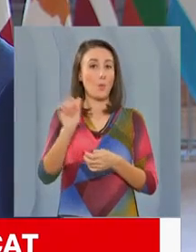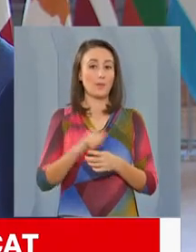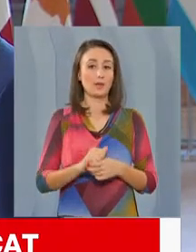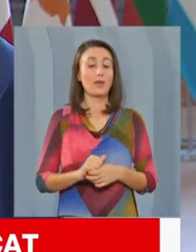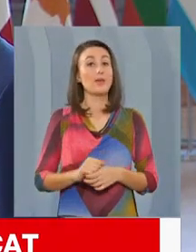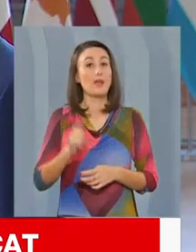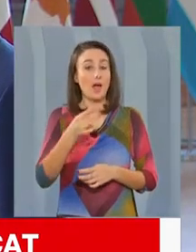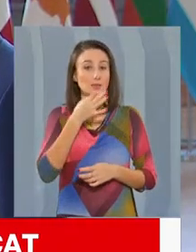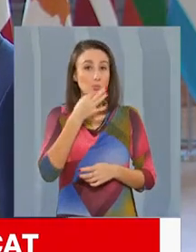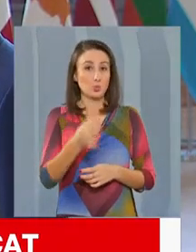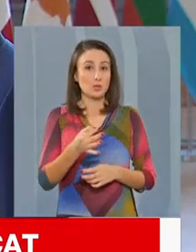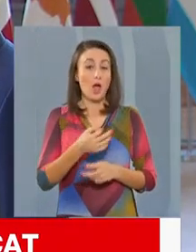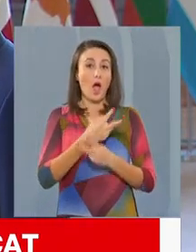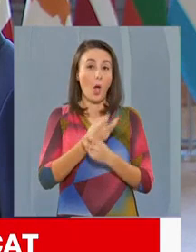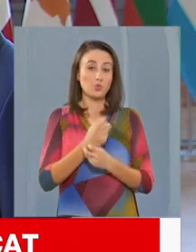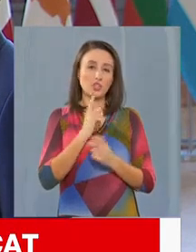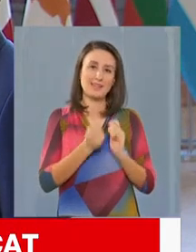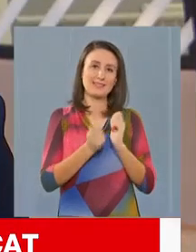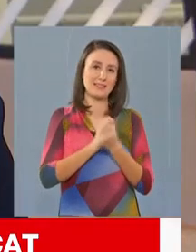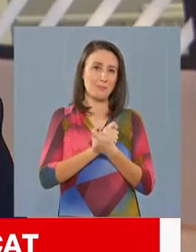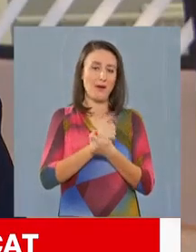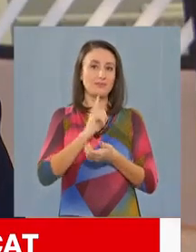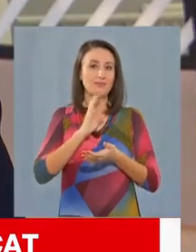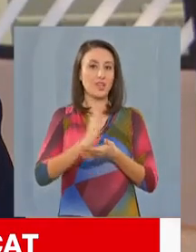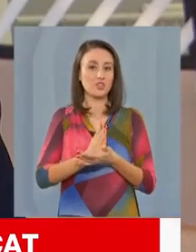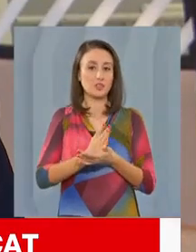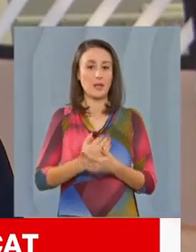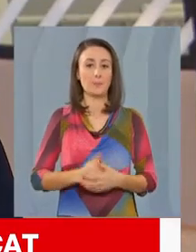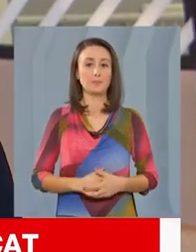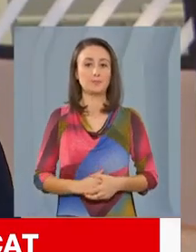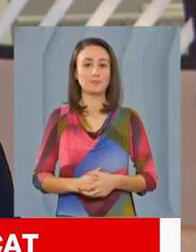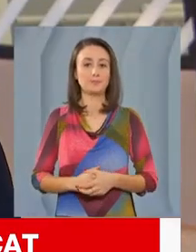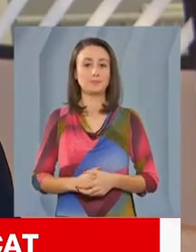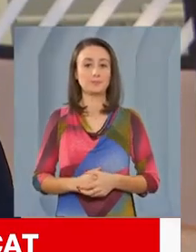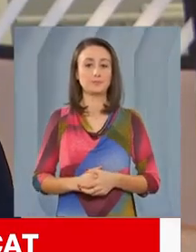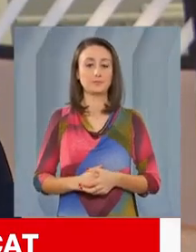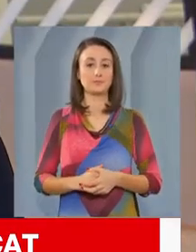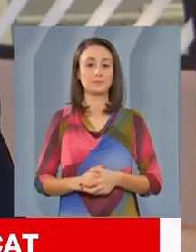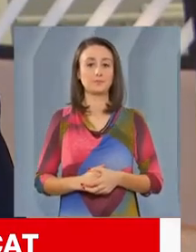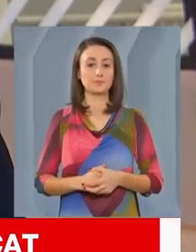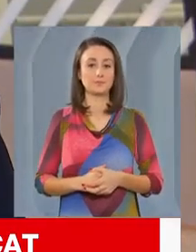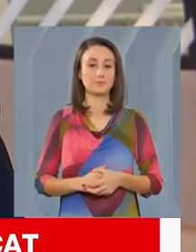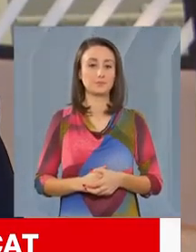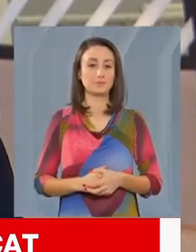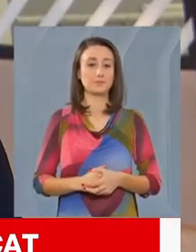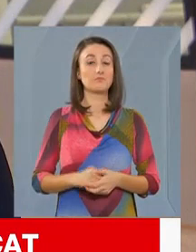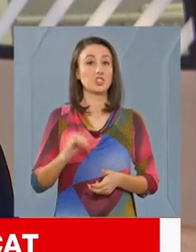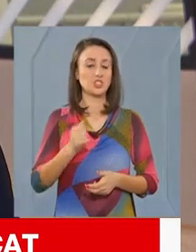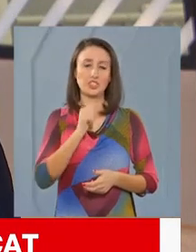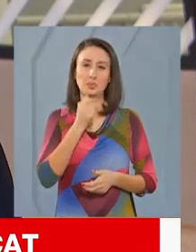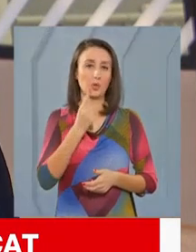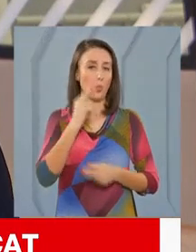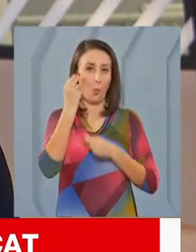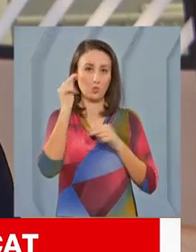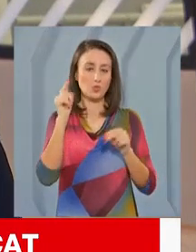asemenea Bogdan aurescu A mai declarat că Austria și a schimbat brusc decizia în ceea ce privește aderarea României în spațiul de liberă circulație și că nimic